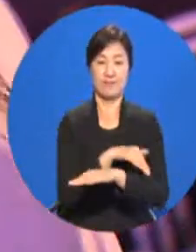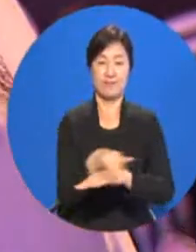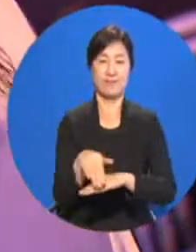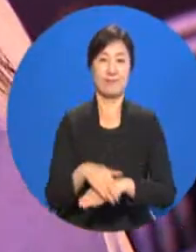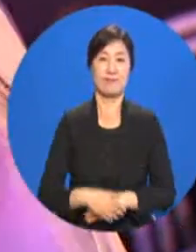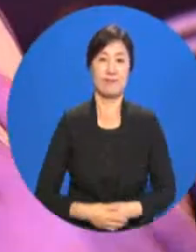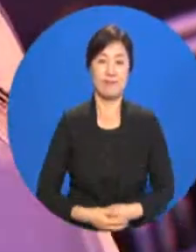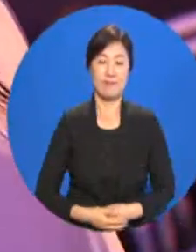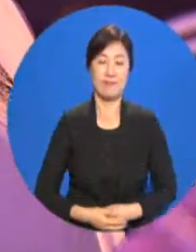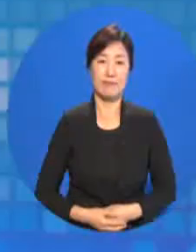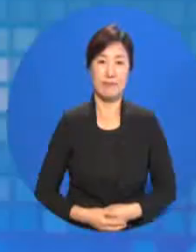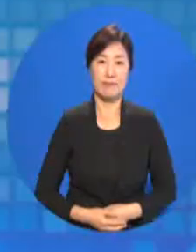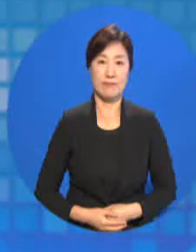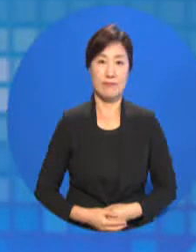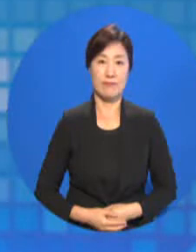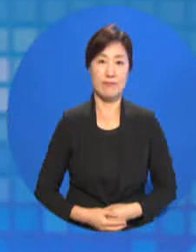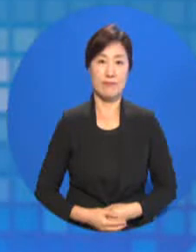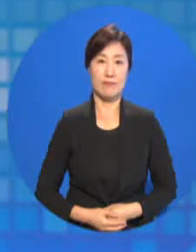시행됩니다.